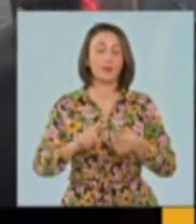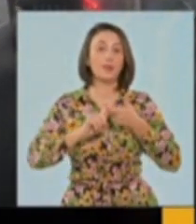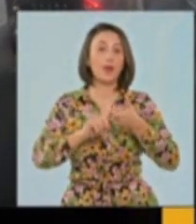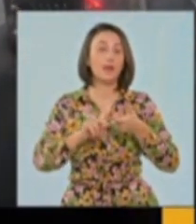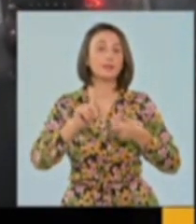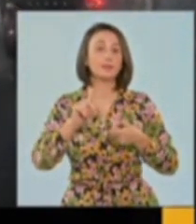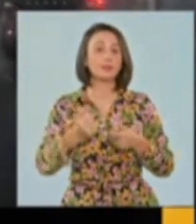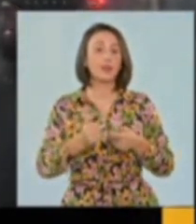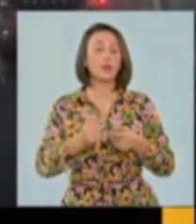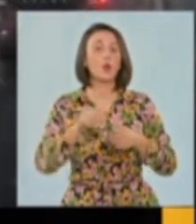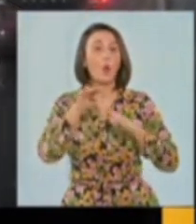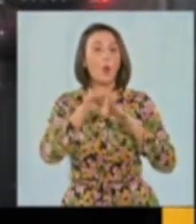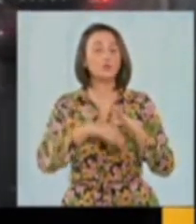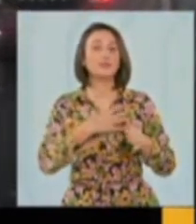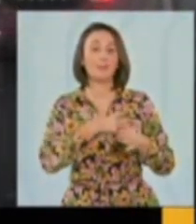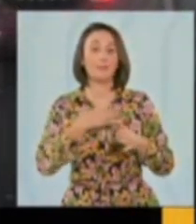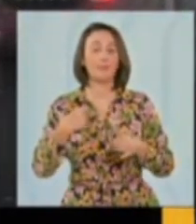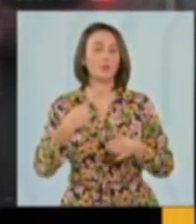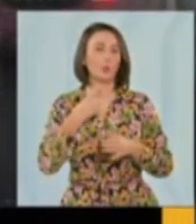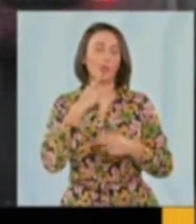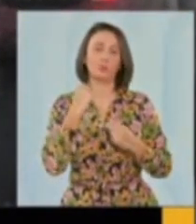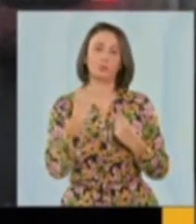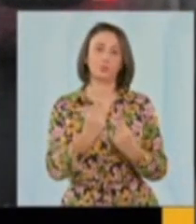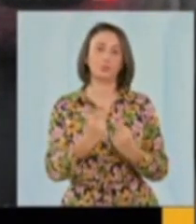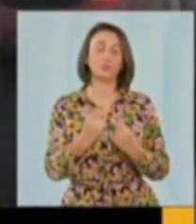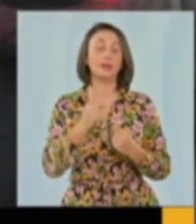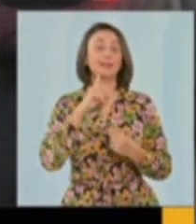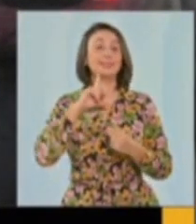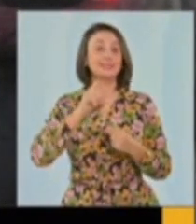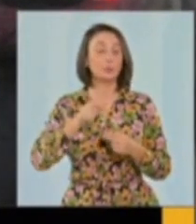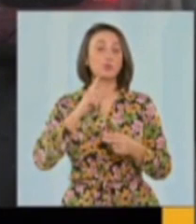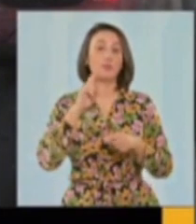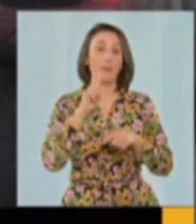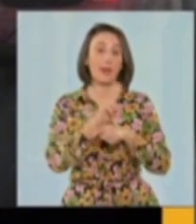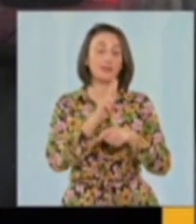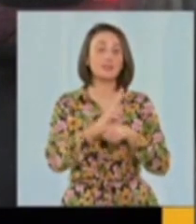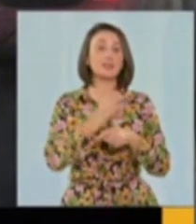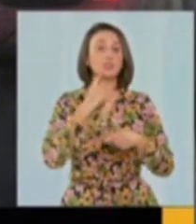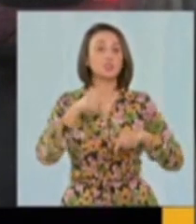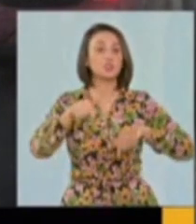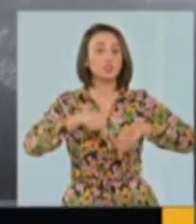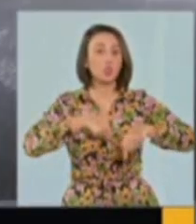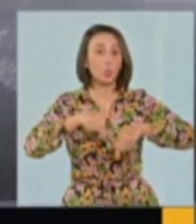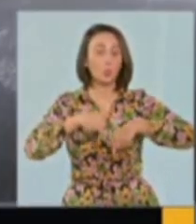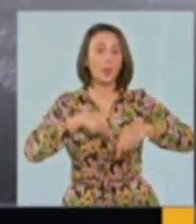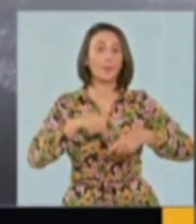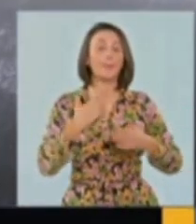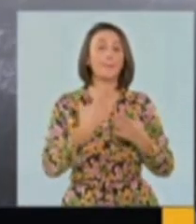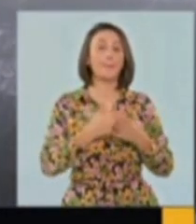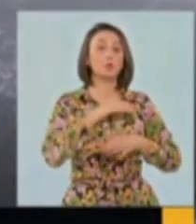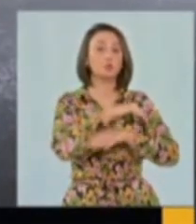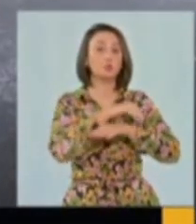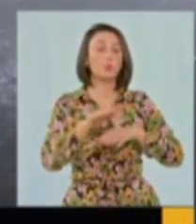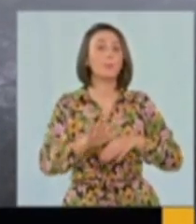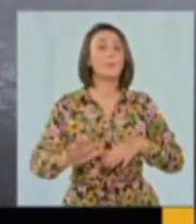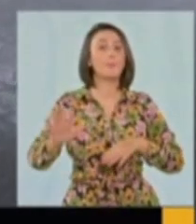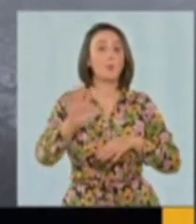de condiții meteo nefavorabile și că ar trebui să fim foarte prudenți atunci când circulăm pe drumurile